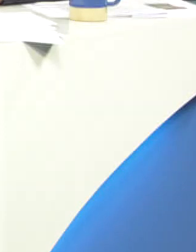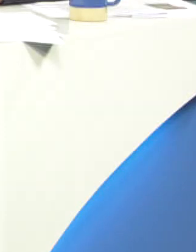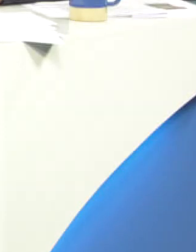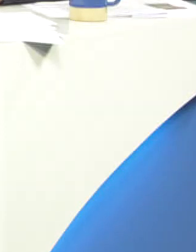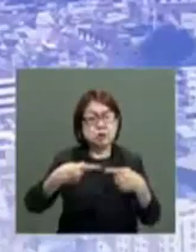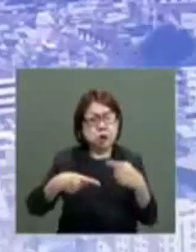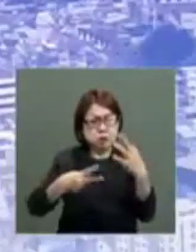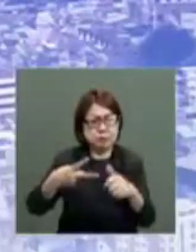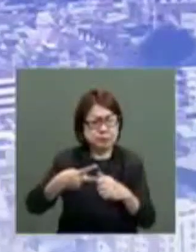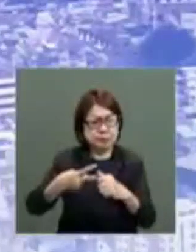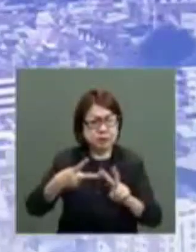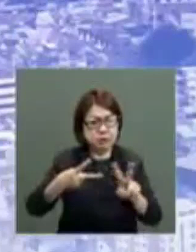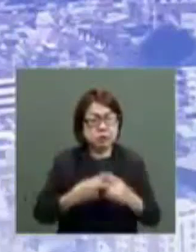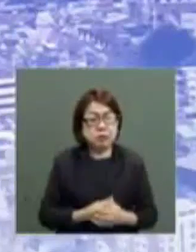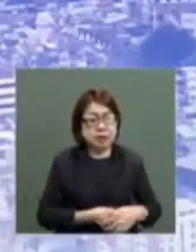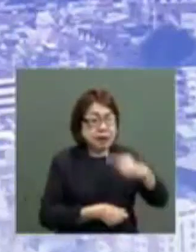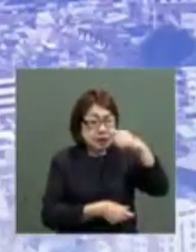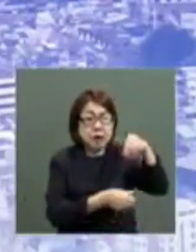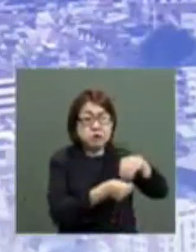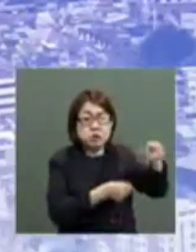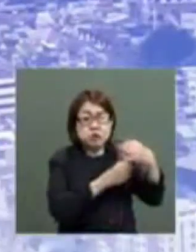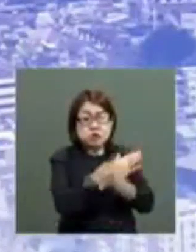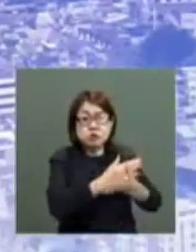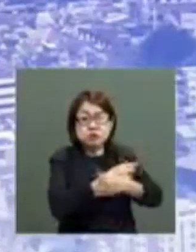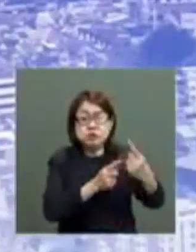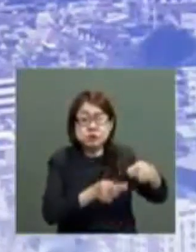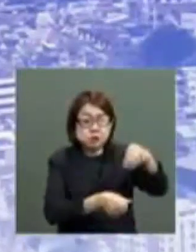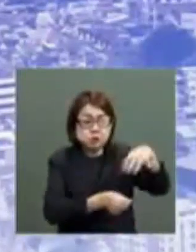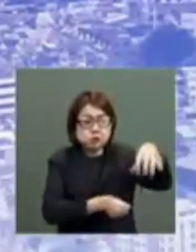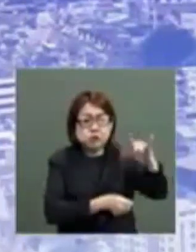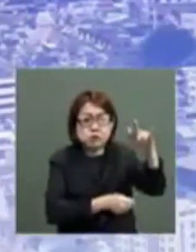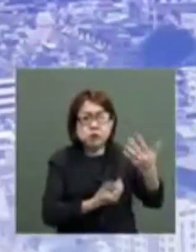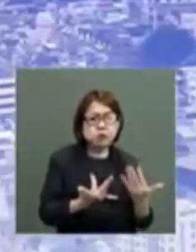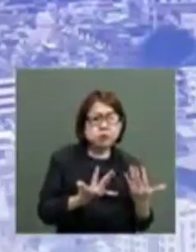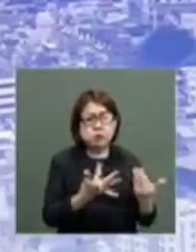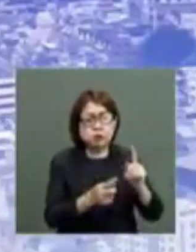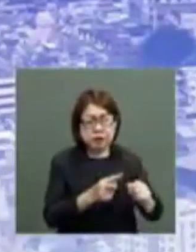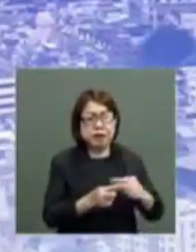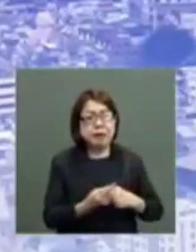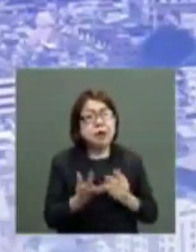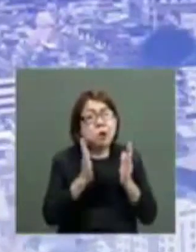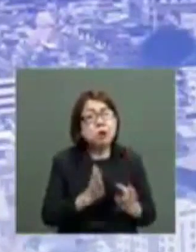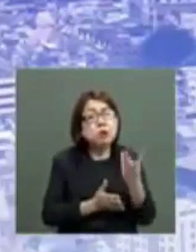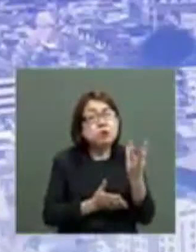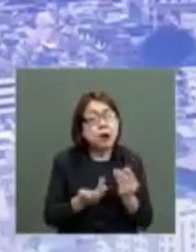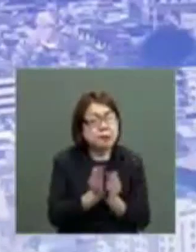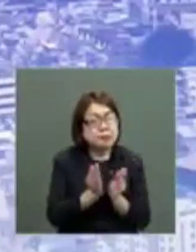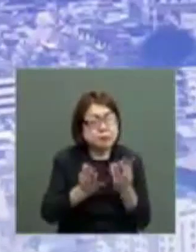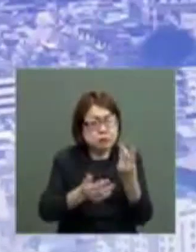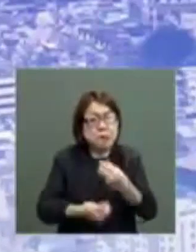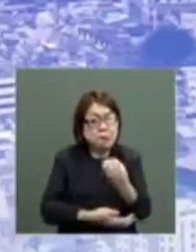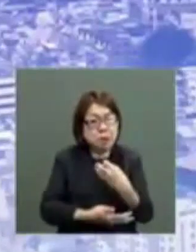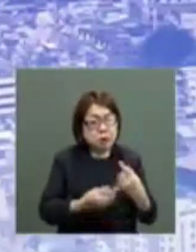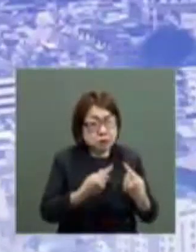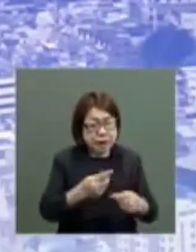ครับ มีคนไทยที่ติดค้างอยู่หลายประเทศเนี่ยได้รายงานตัวเลขไปแล้วนะครับถ้าเกินไปกว่านี้ก็